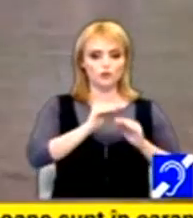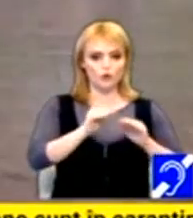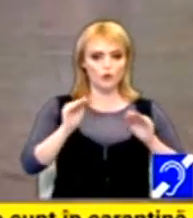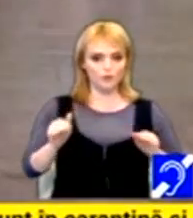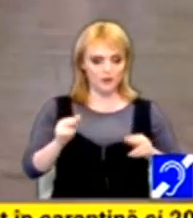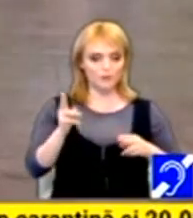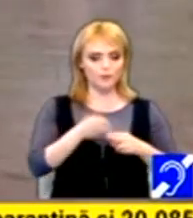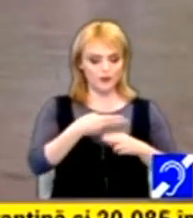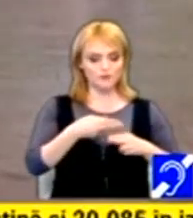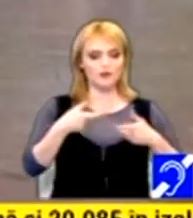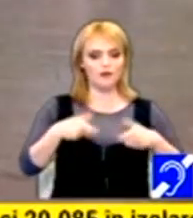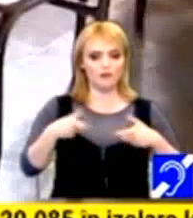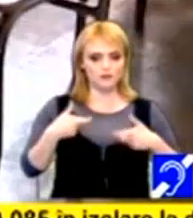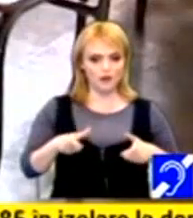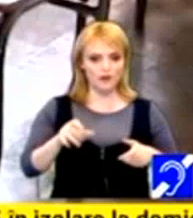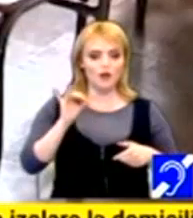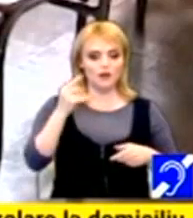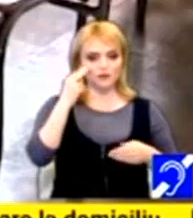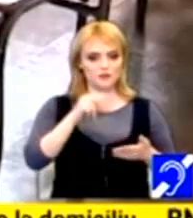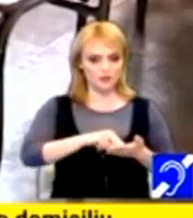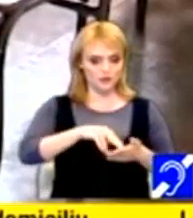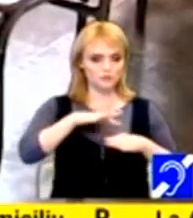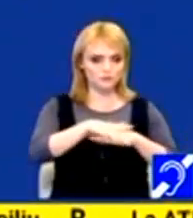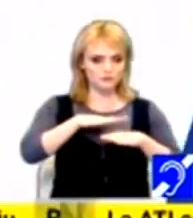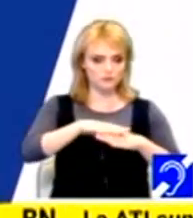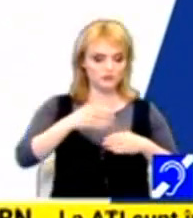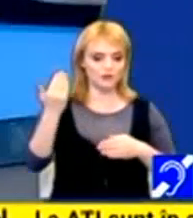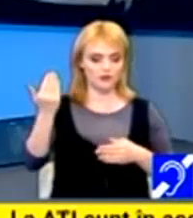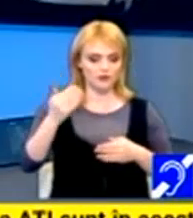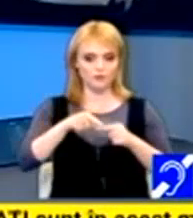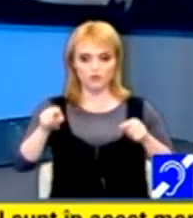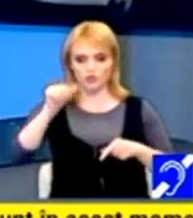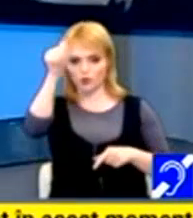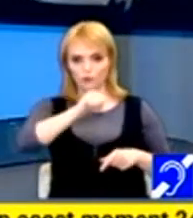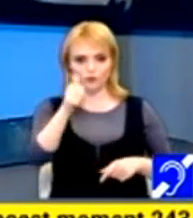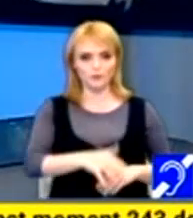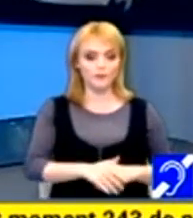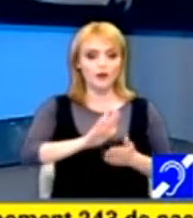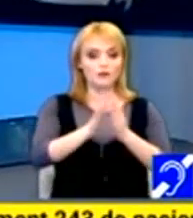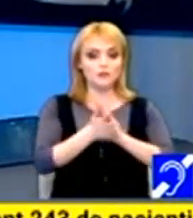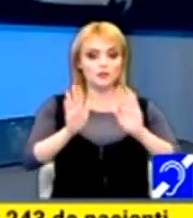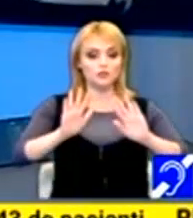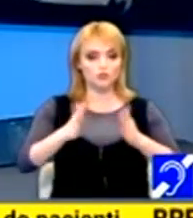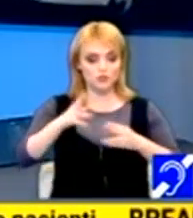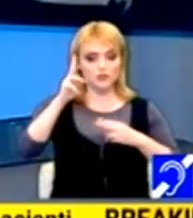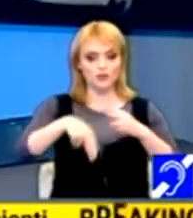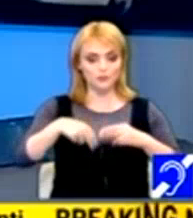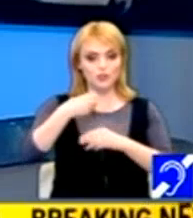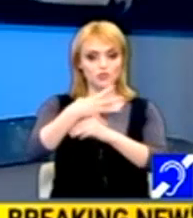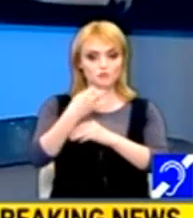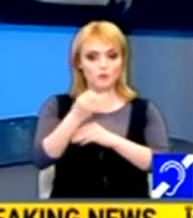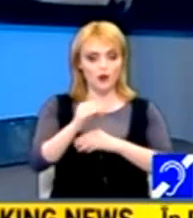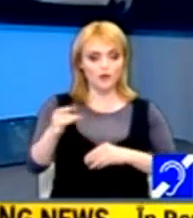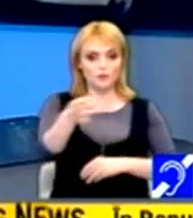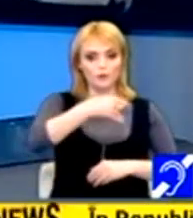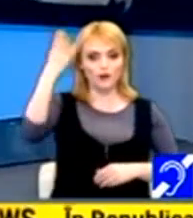susținerea tezelor, iar mediile vor fi calculate în baza notelor acumulate. Starea de urgență se va încheia pe 15 mai